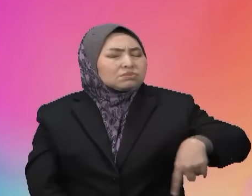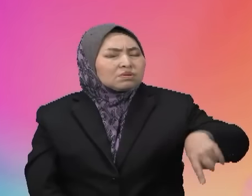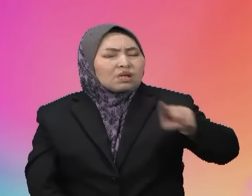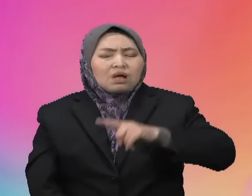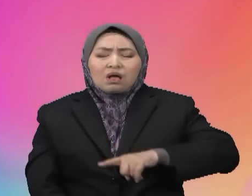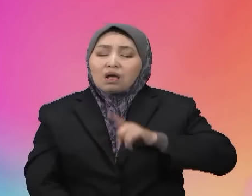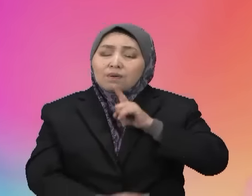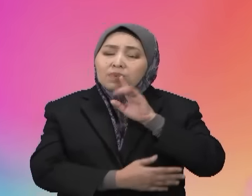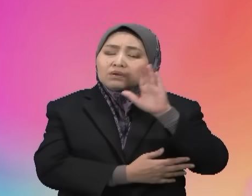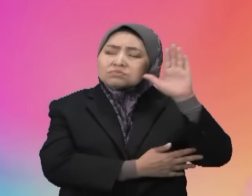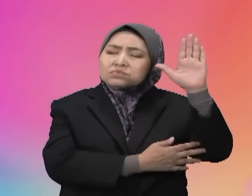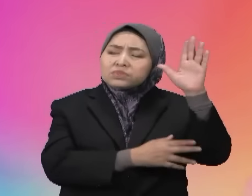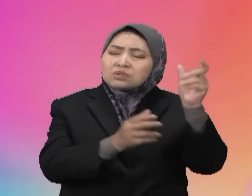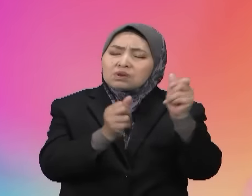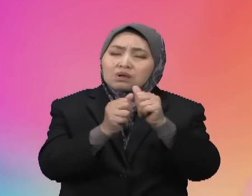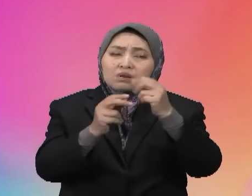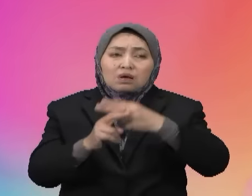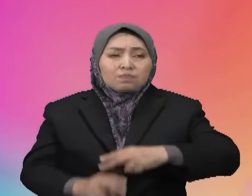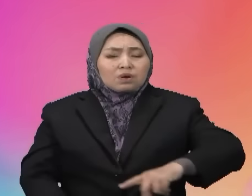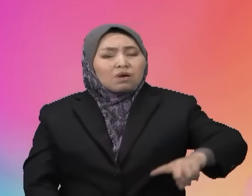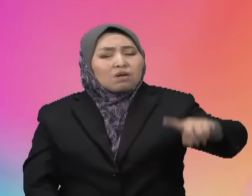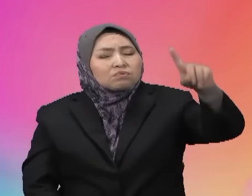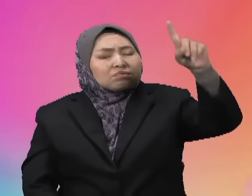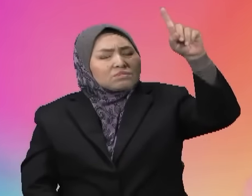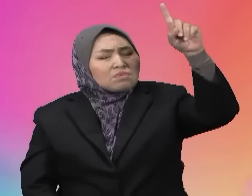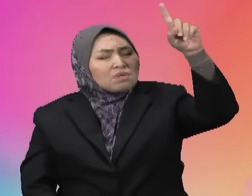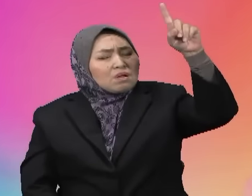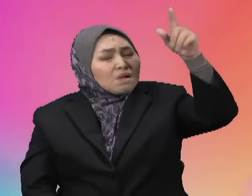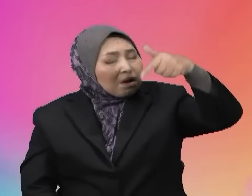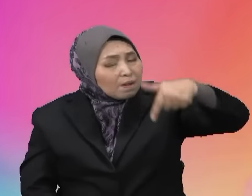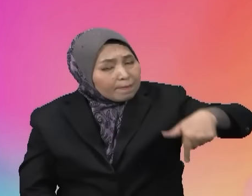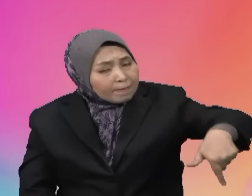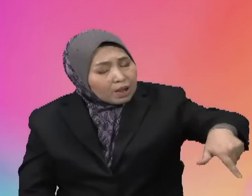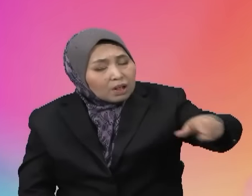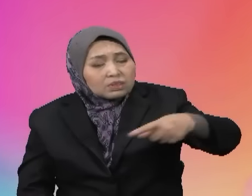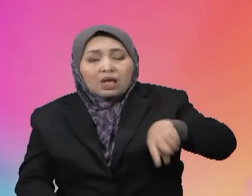سيحلفون بالله لكم إذا